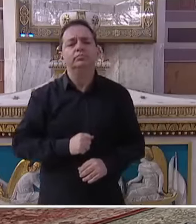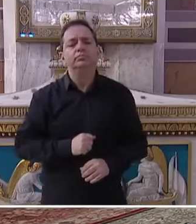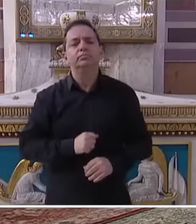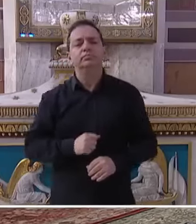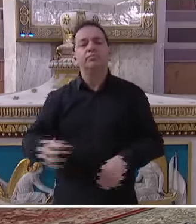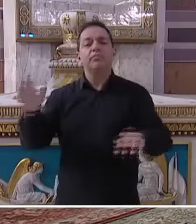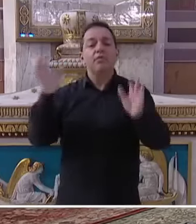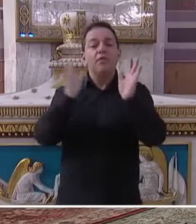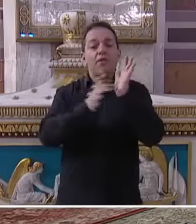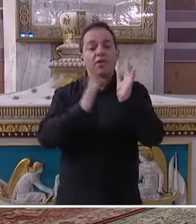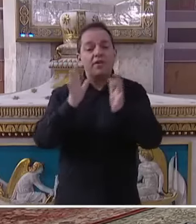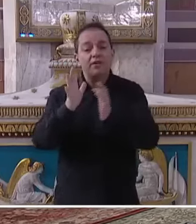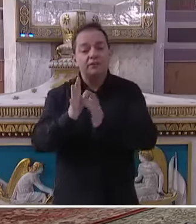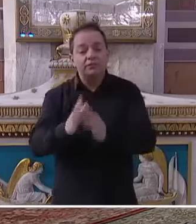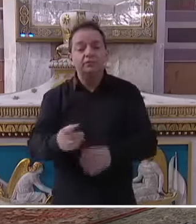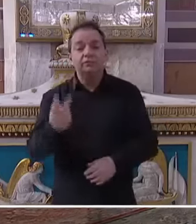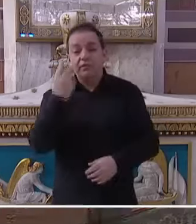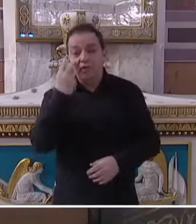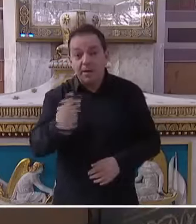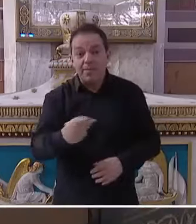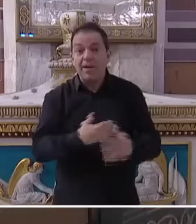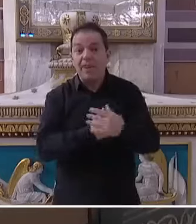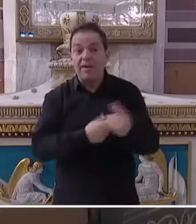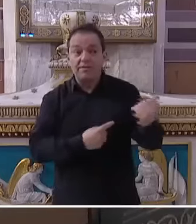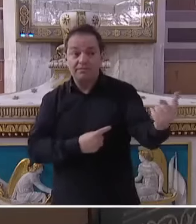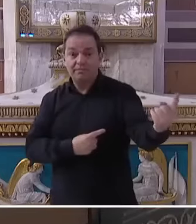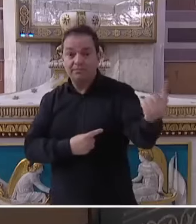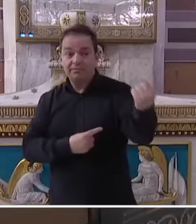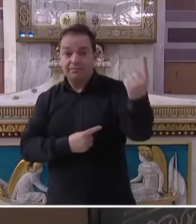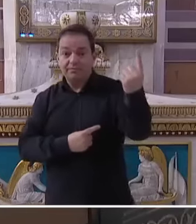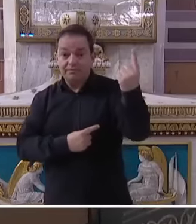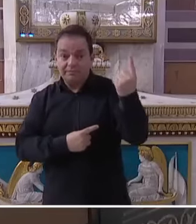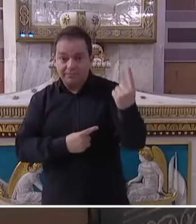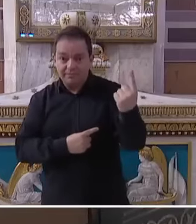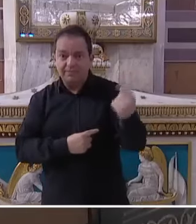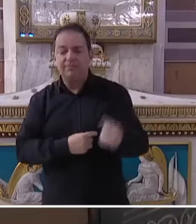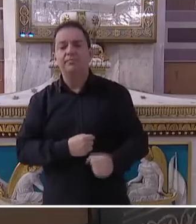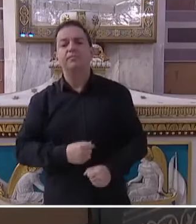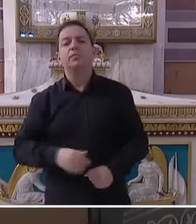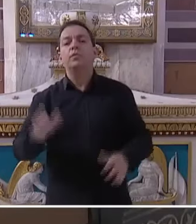Είδεν ο Ιησούς τον Αθαναήλ ερχόμενον προς αυτόν και